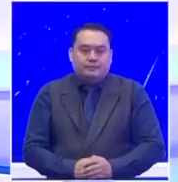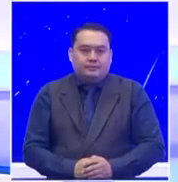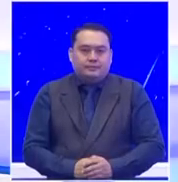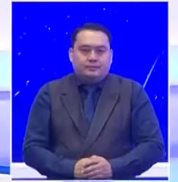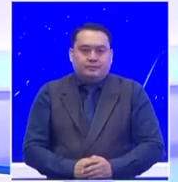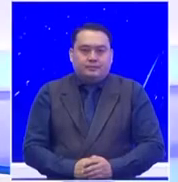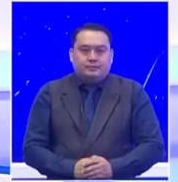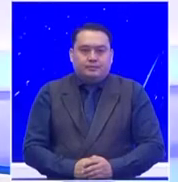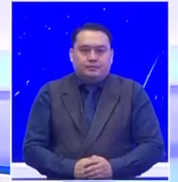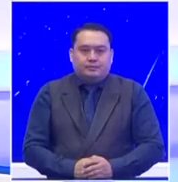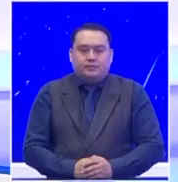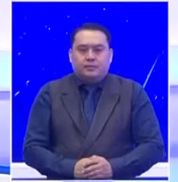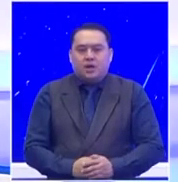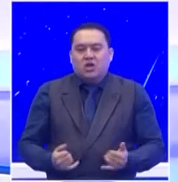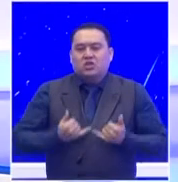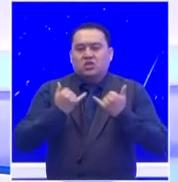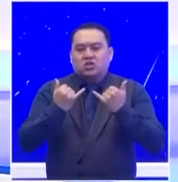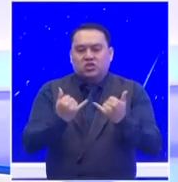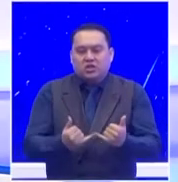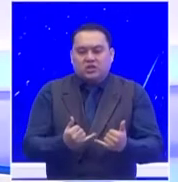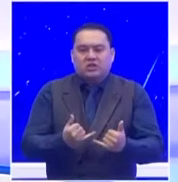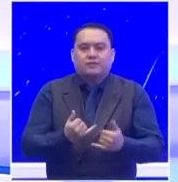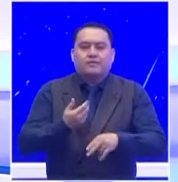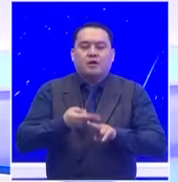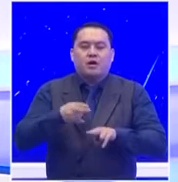Пока помним, мы живем. Чествование Дня вывода войск